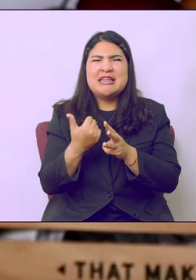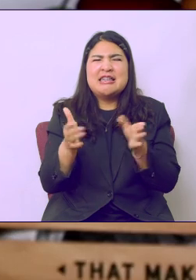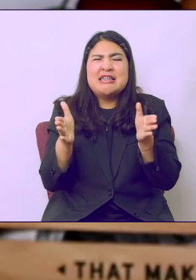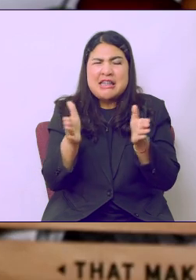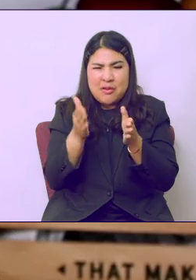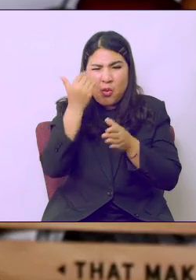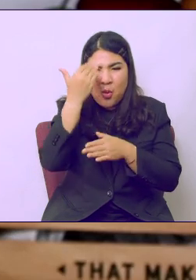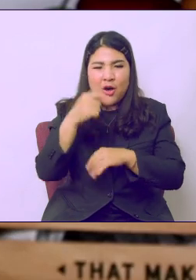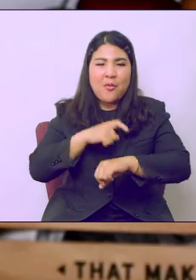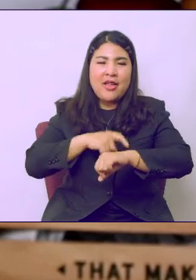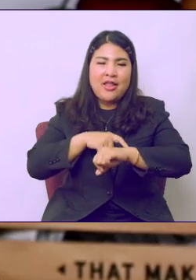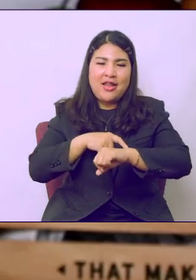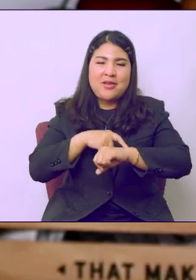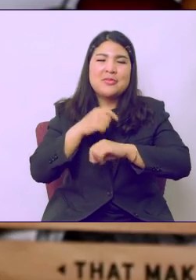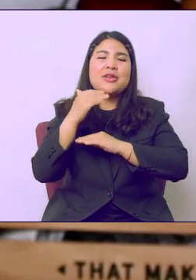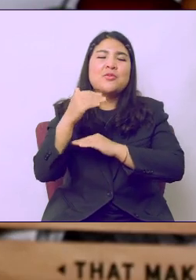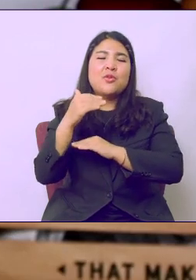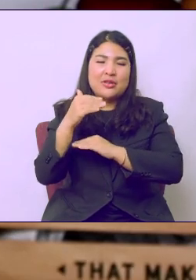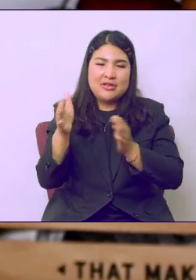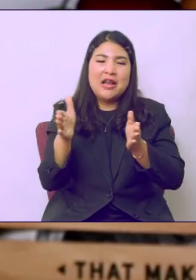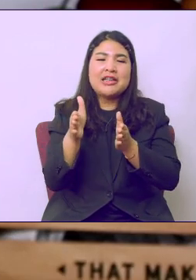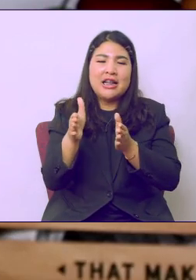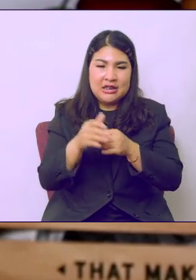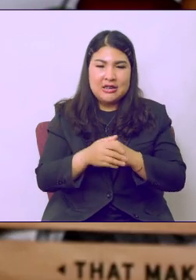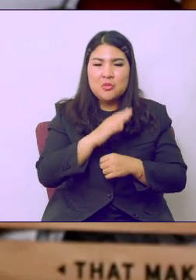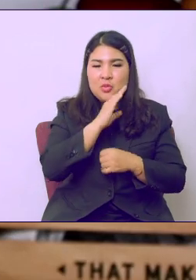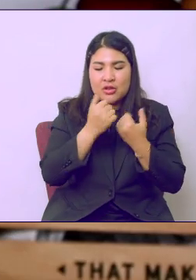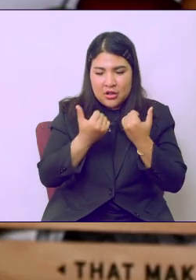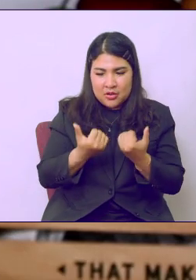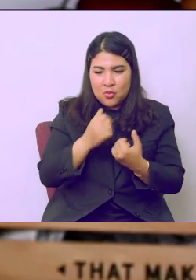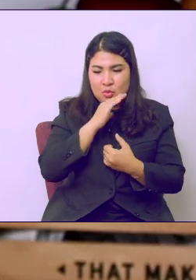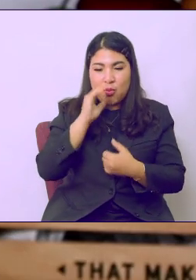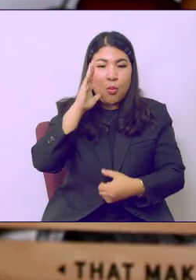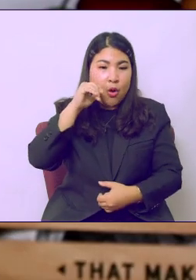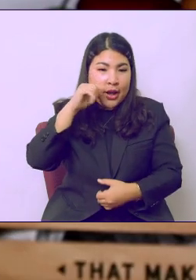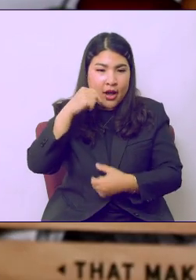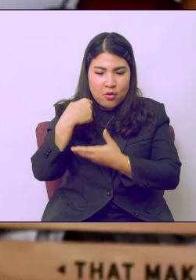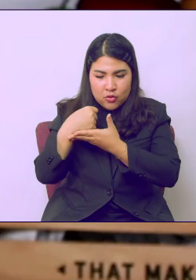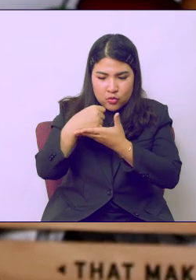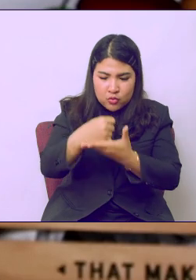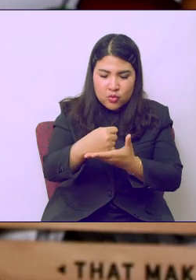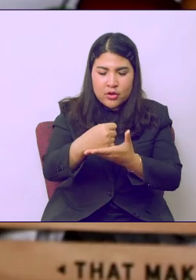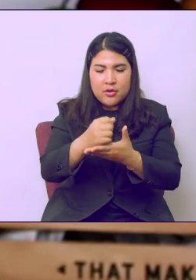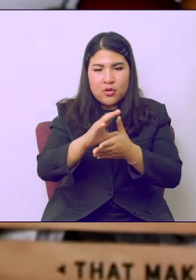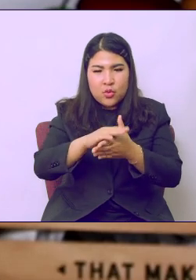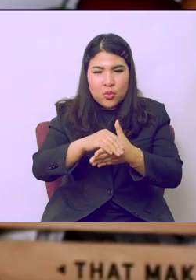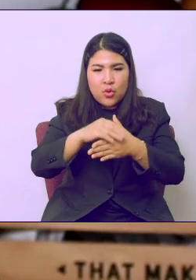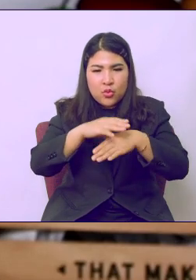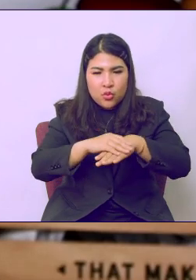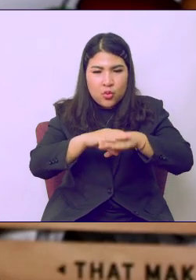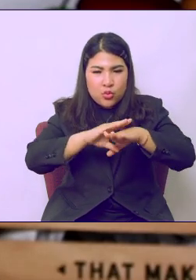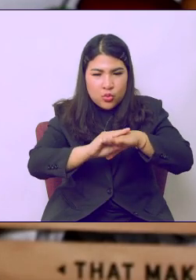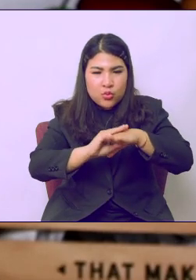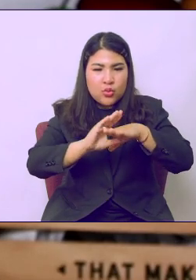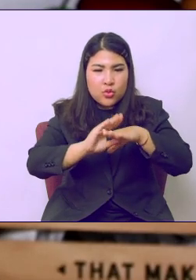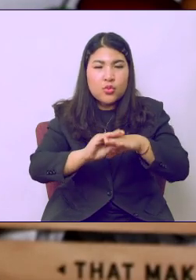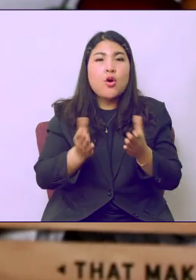เวลานะครับแต่ตอนที่เราทำจริงเนี่ยนะครับเราเผื่อเวลาไว้แล้วเนี่ยนะครับผู้ปกครองก็จะช่วยนะครับนวดเบาๆให้น้องกลุ่มเนี้ยนะ